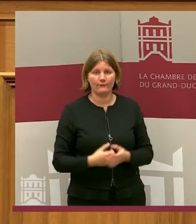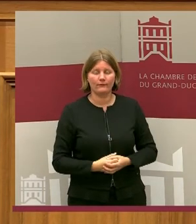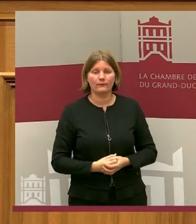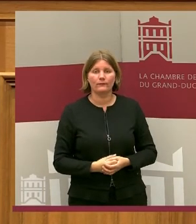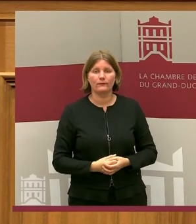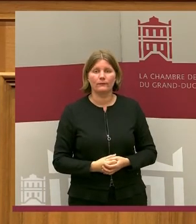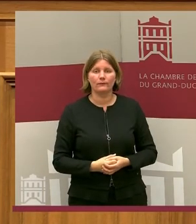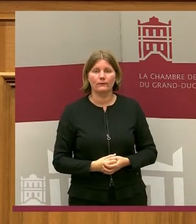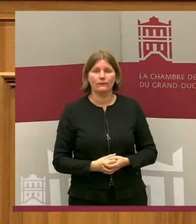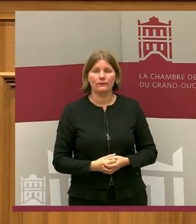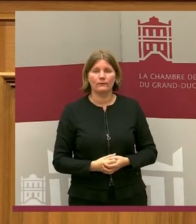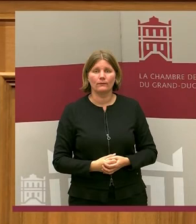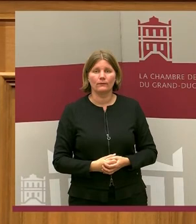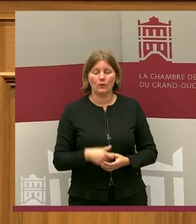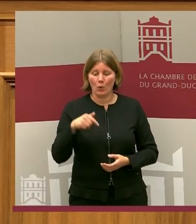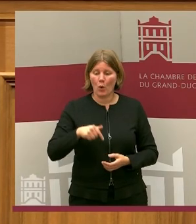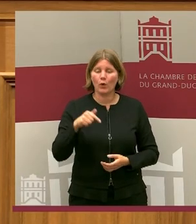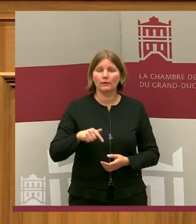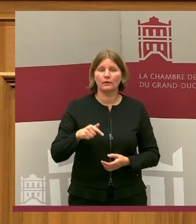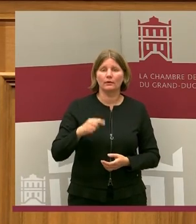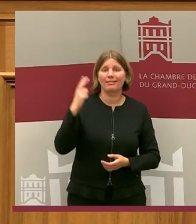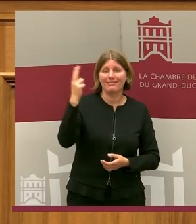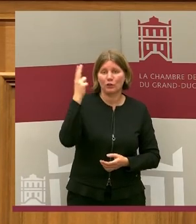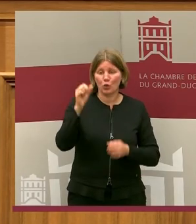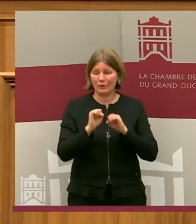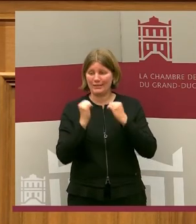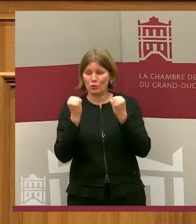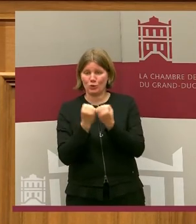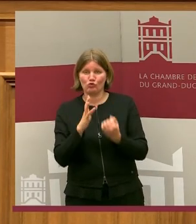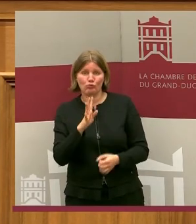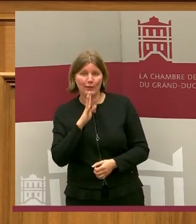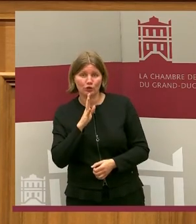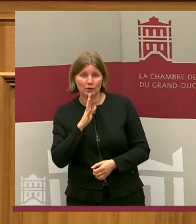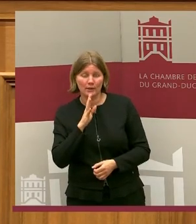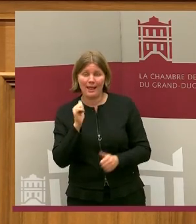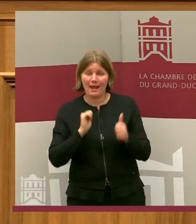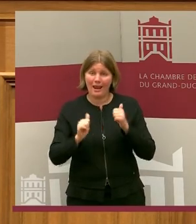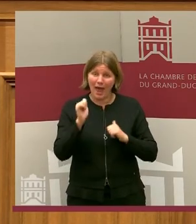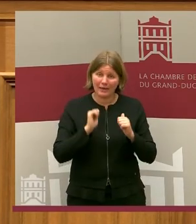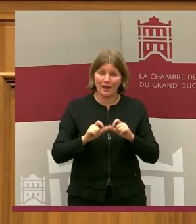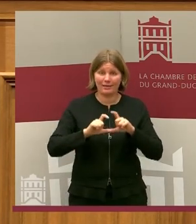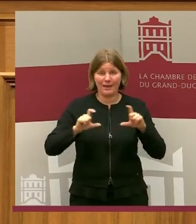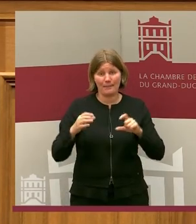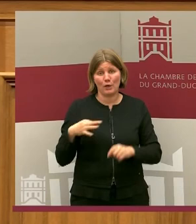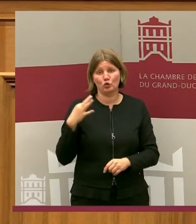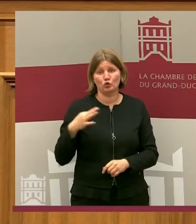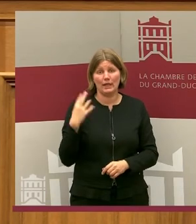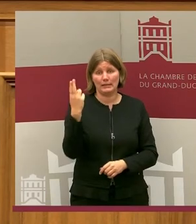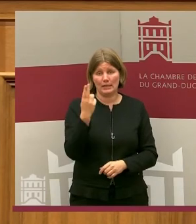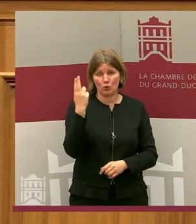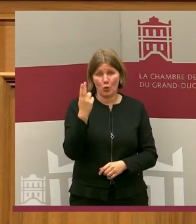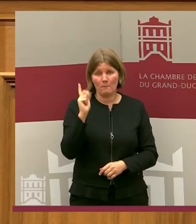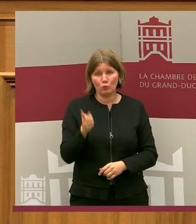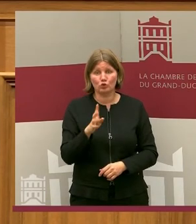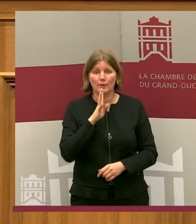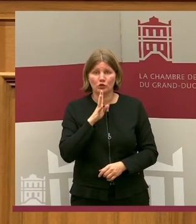Wenn wir heute über die Lage von der Nation schwätzen, dann kommen wir leider nicht allein, für die Gesundheit von der Nation zu schwätzen.